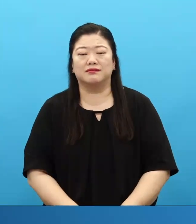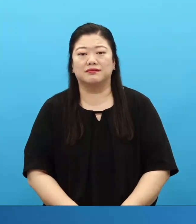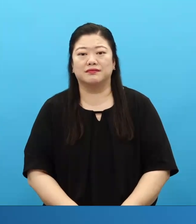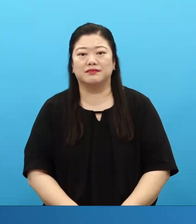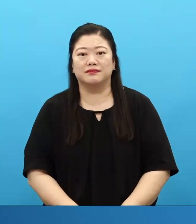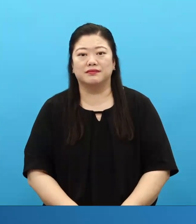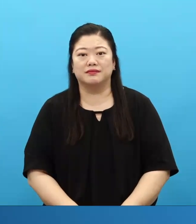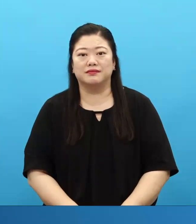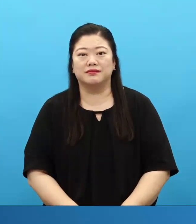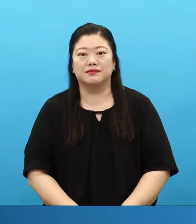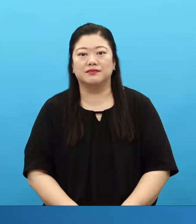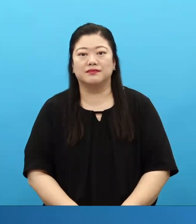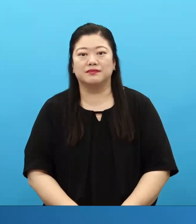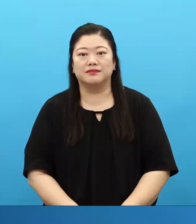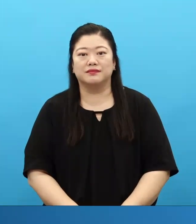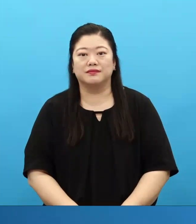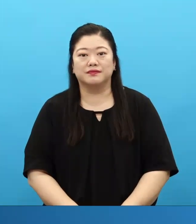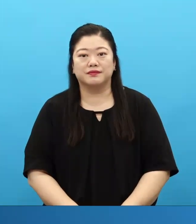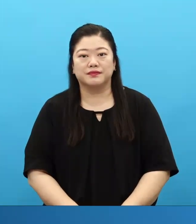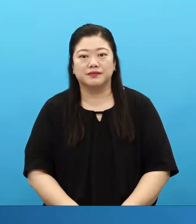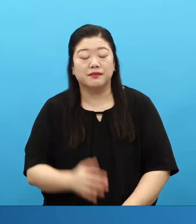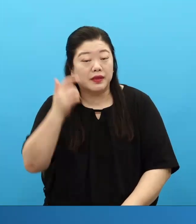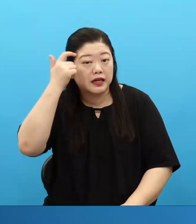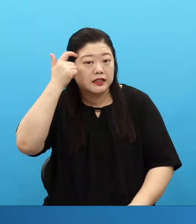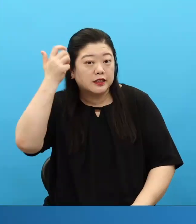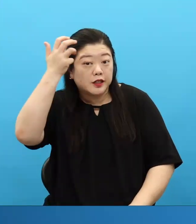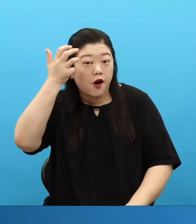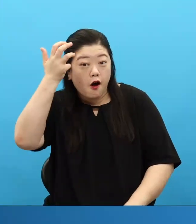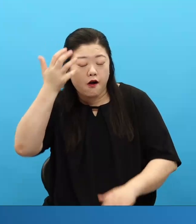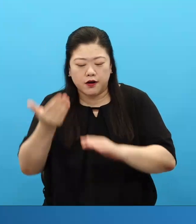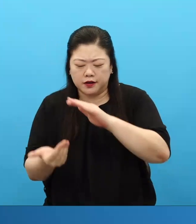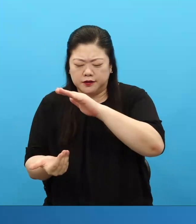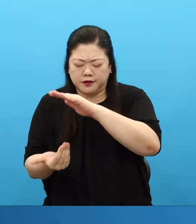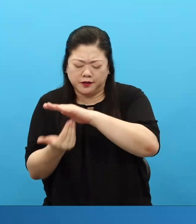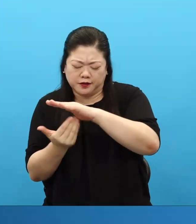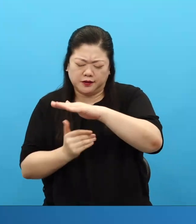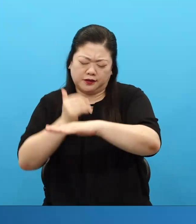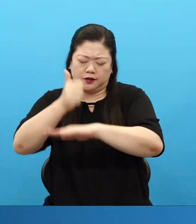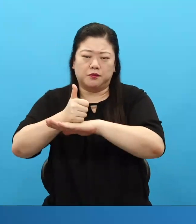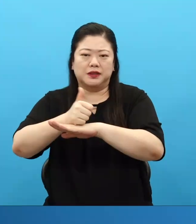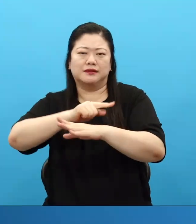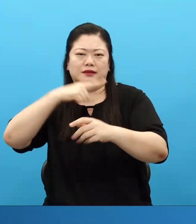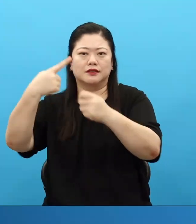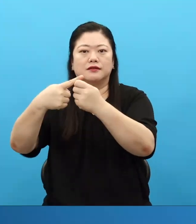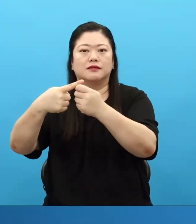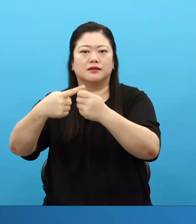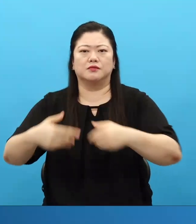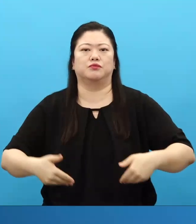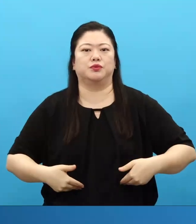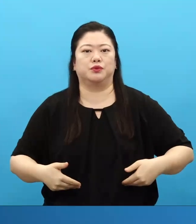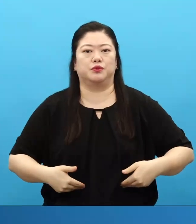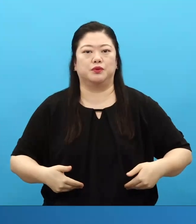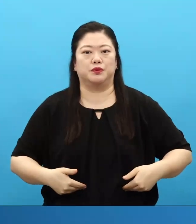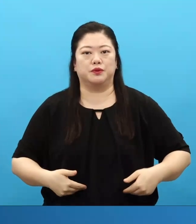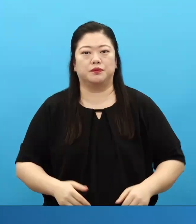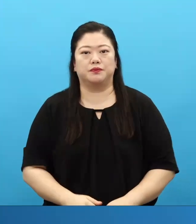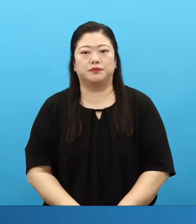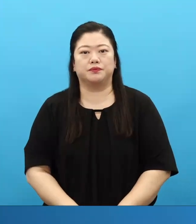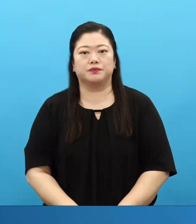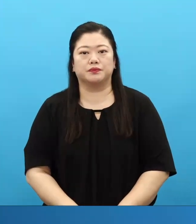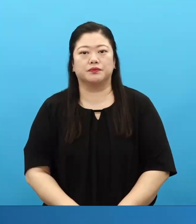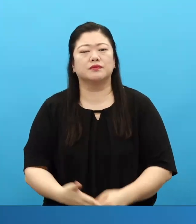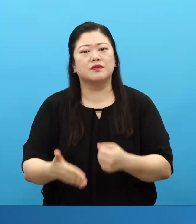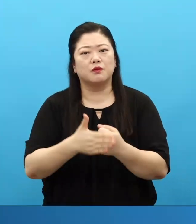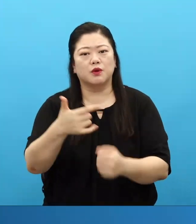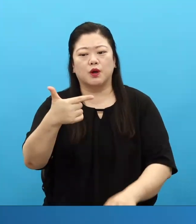가든지 영적으로 먼저 서밋이 되는 거예요. So no matter where you go, spiritually, you become the summit first. 그래서 노바디로 갑니다. And so you